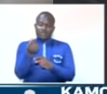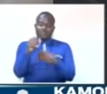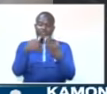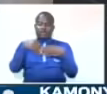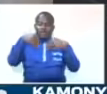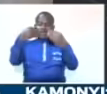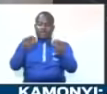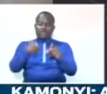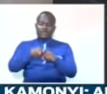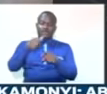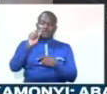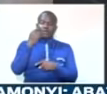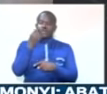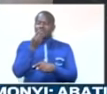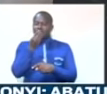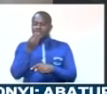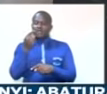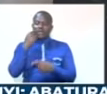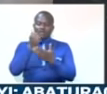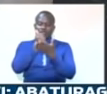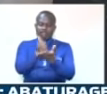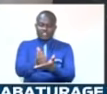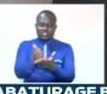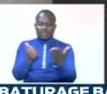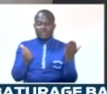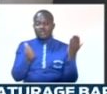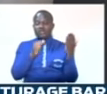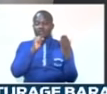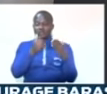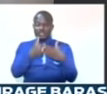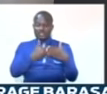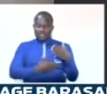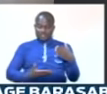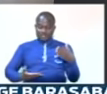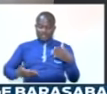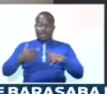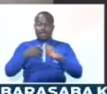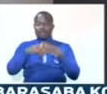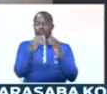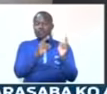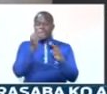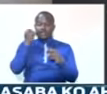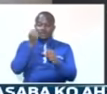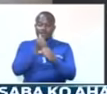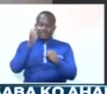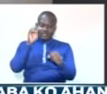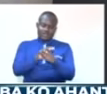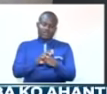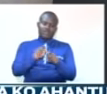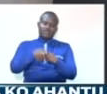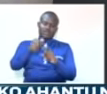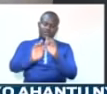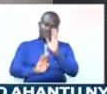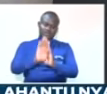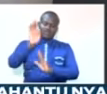bahabwa nayo kubona amafunguro nayo kumufasha kuticwa n'inzara ariko buryo iyo umuntu akoze cyane ni nabwo yiteza